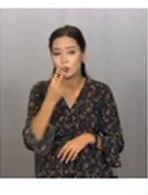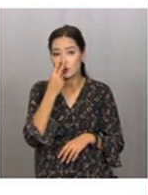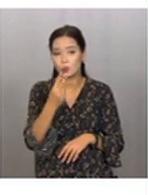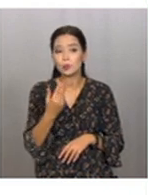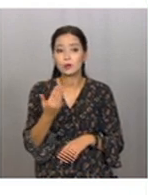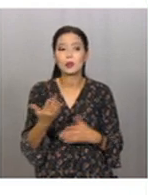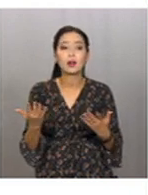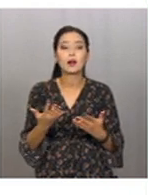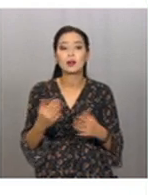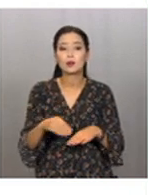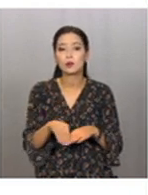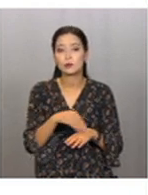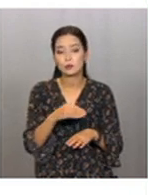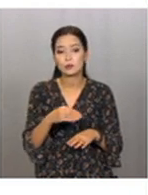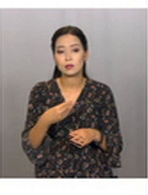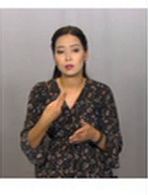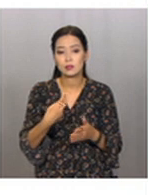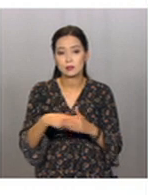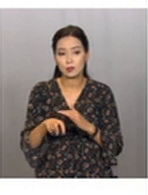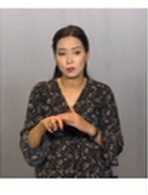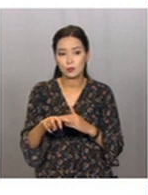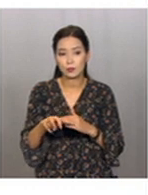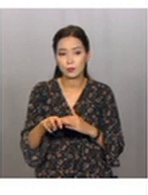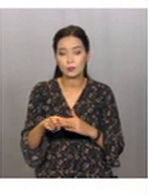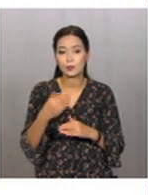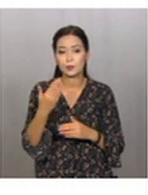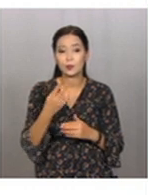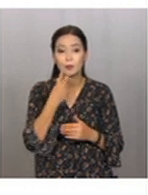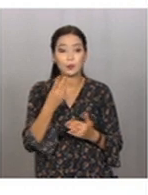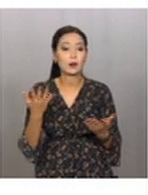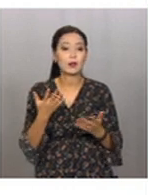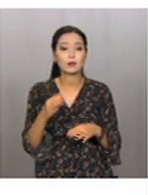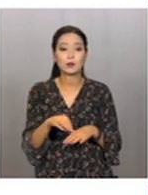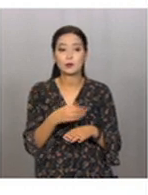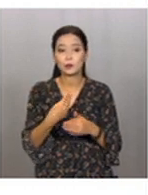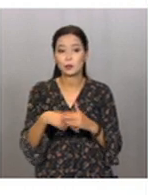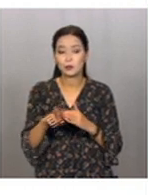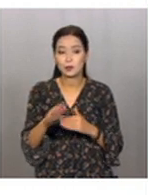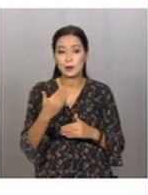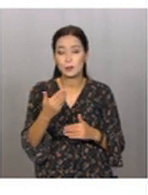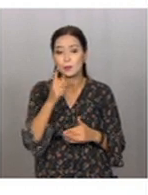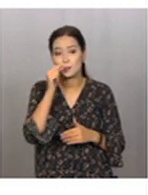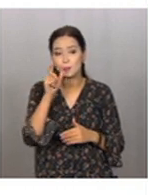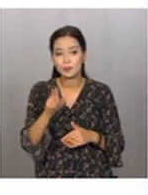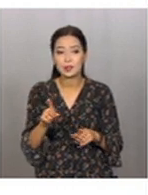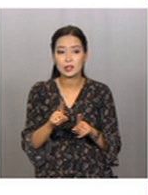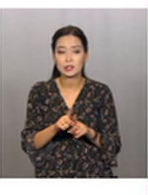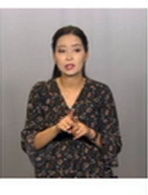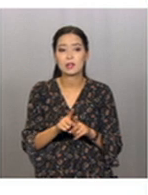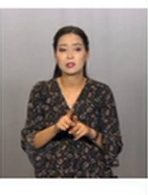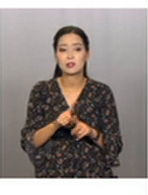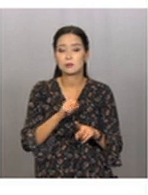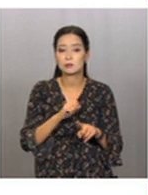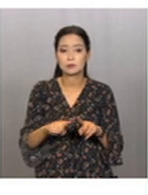осал жерін іздей бастайды. Көрейін күйеуіңді тиген таңдап, мырзаңды ит жиен қыл шапшан